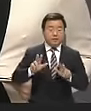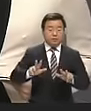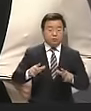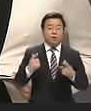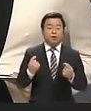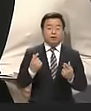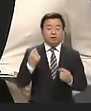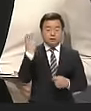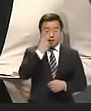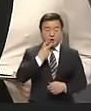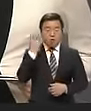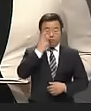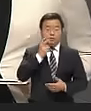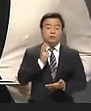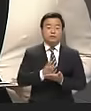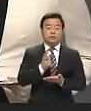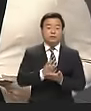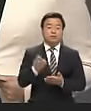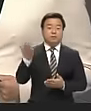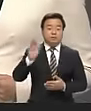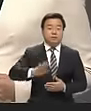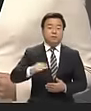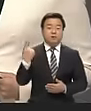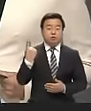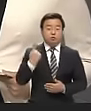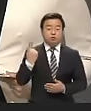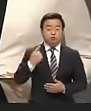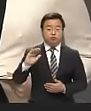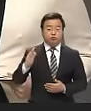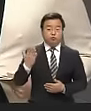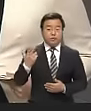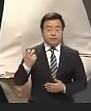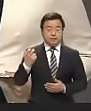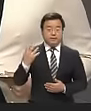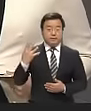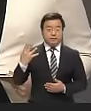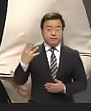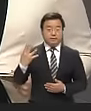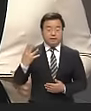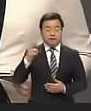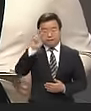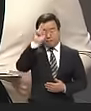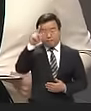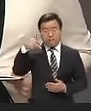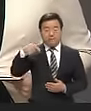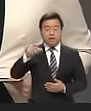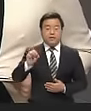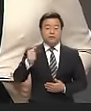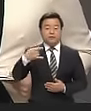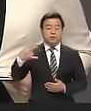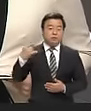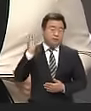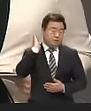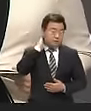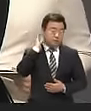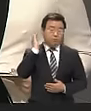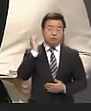있습니다 하지만 1974년 박정희 정권의 체제 아래 국사 교과서는 국정화로